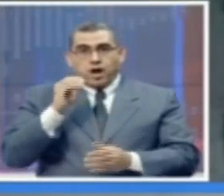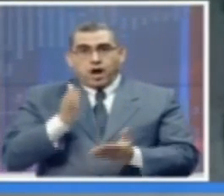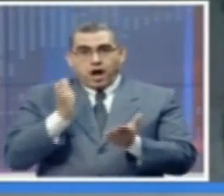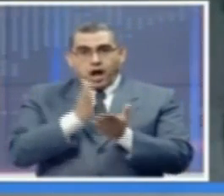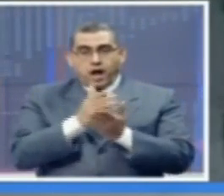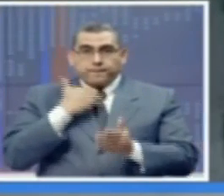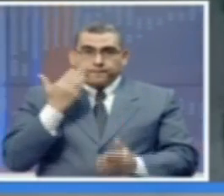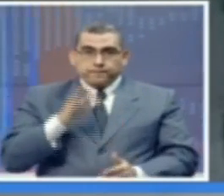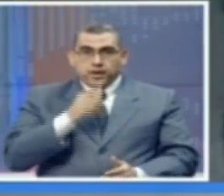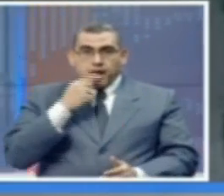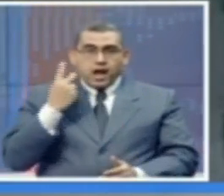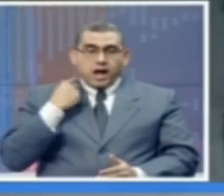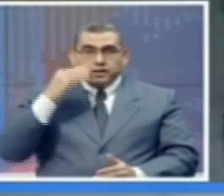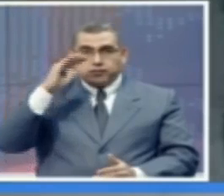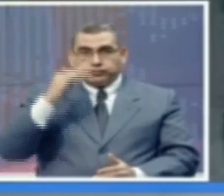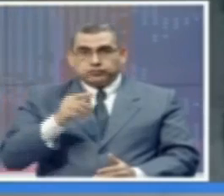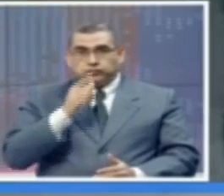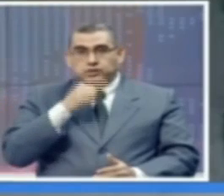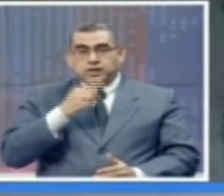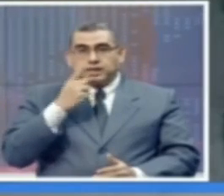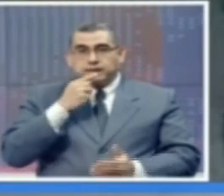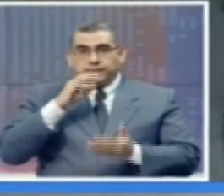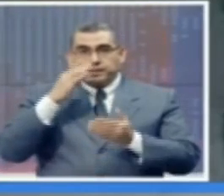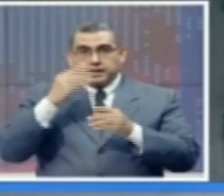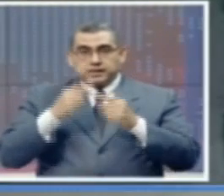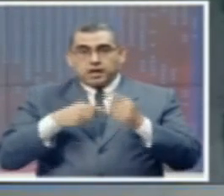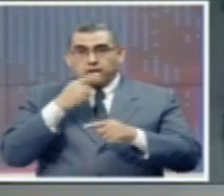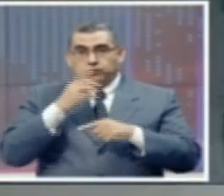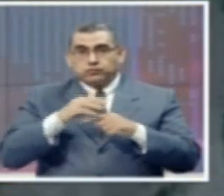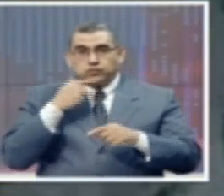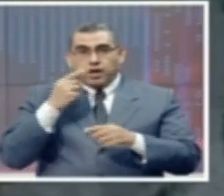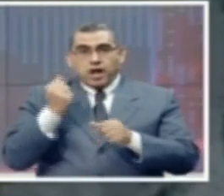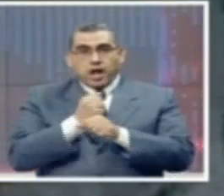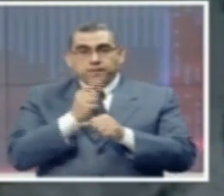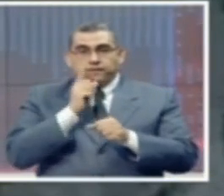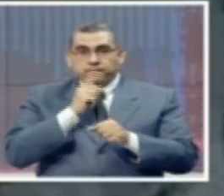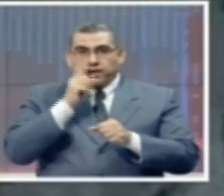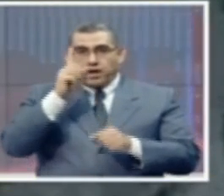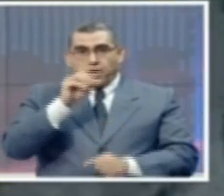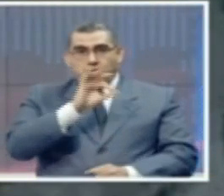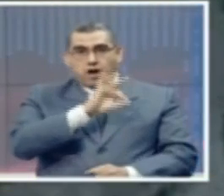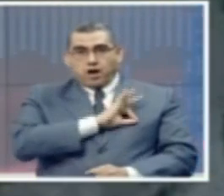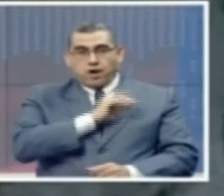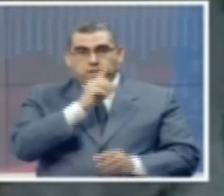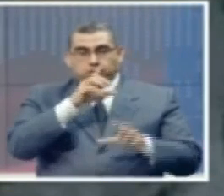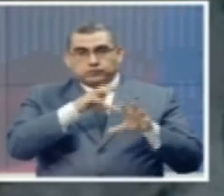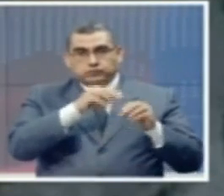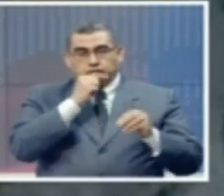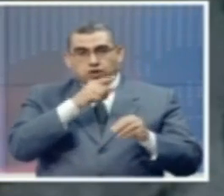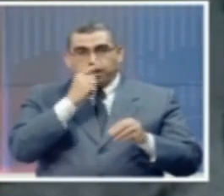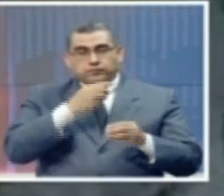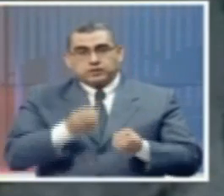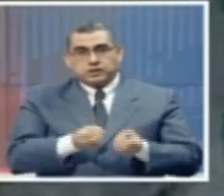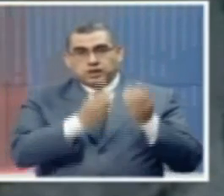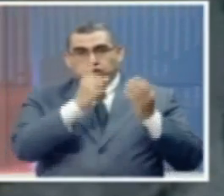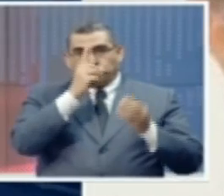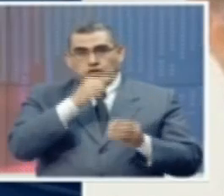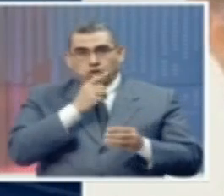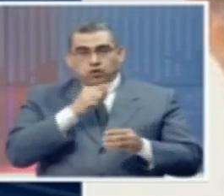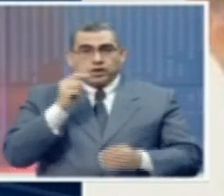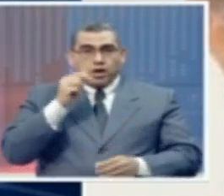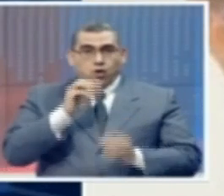حق ميت، عد تنازلي، سلسال الدم وغيرها من الأعمال الفنية. رحم الله الفقيد وأدخله فسيح